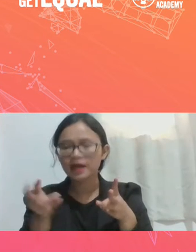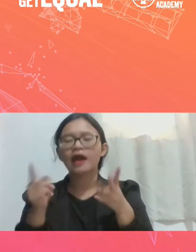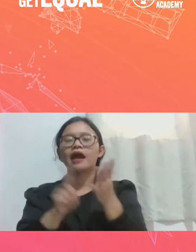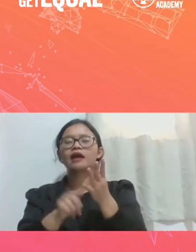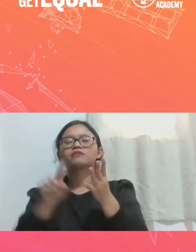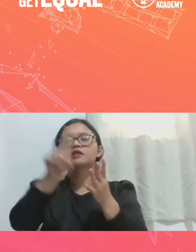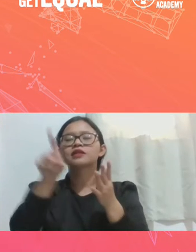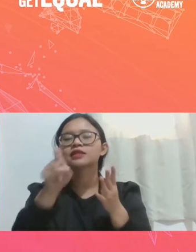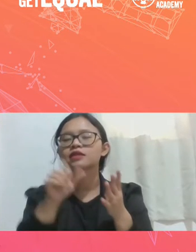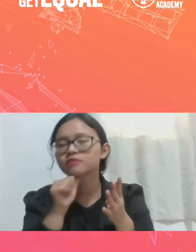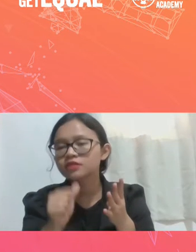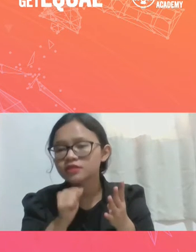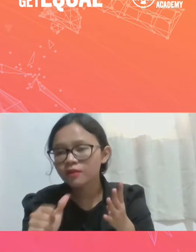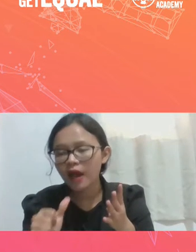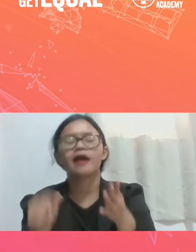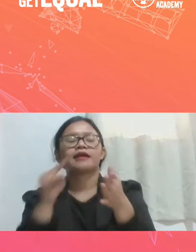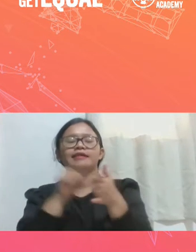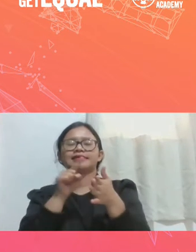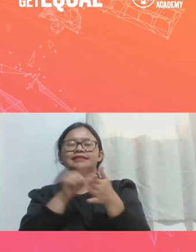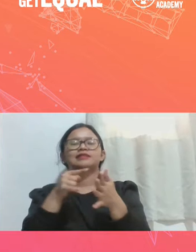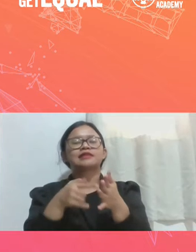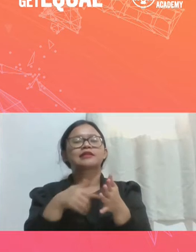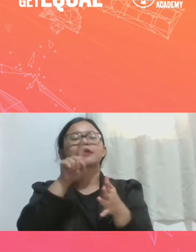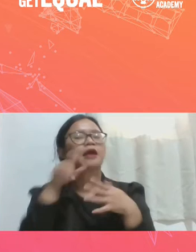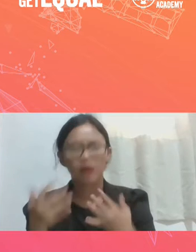siapa dan ya, apa isi pertanyaannya.